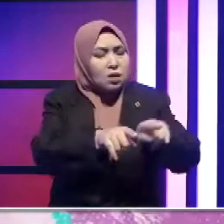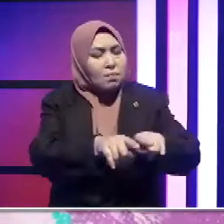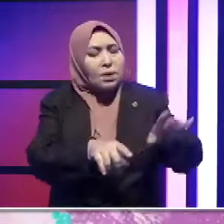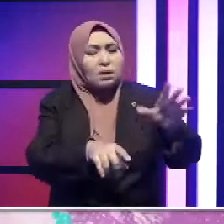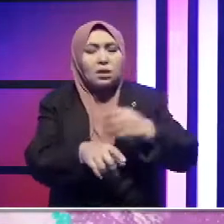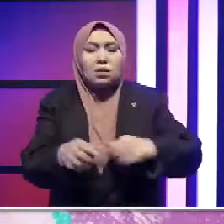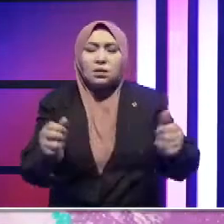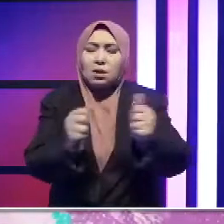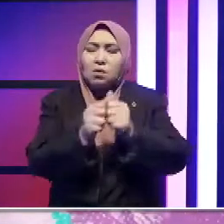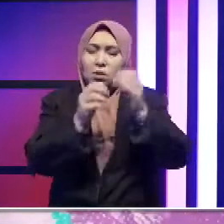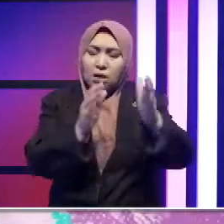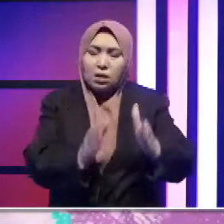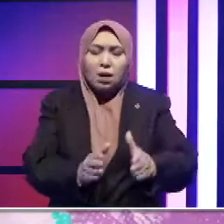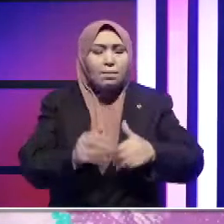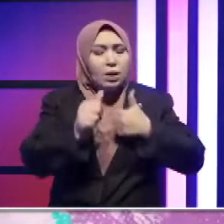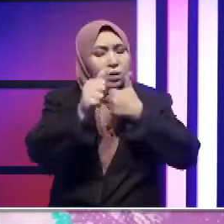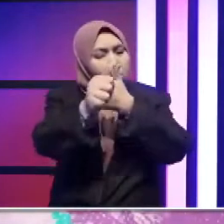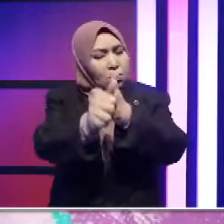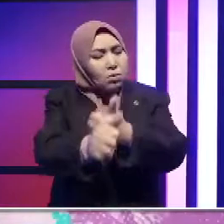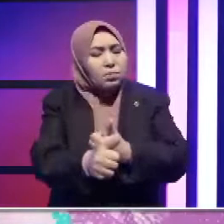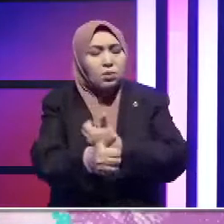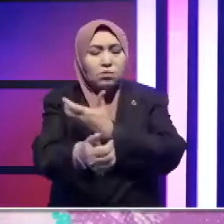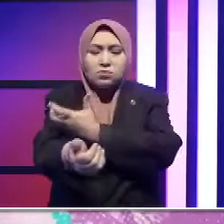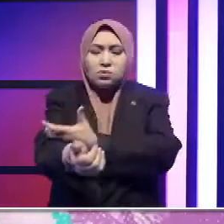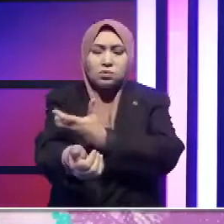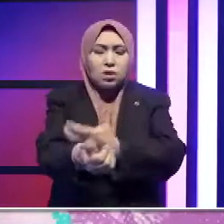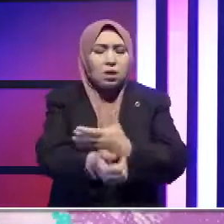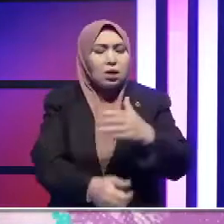تبعك منهم اجمعين